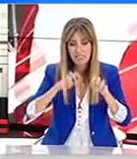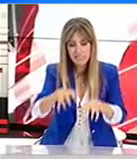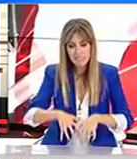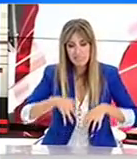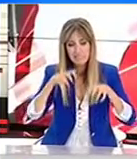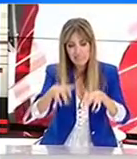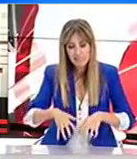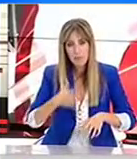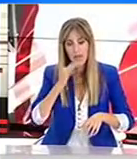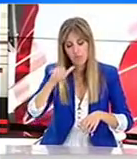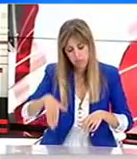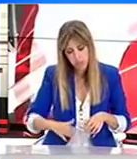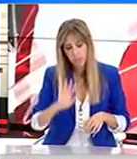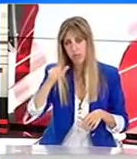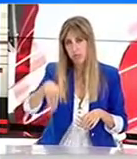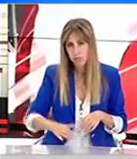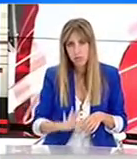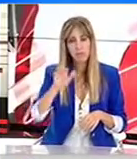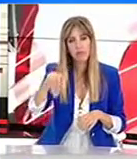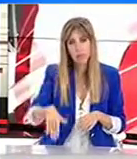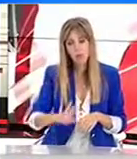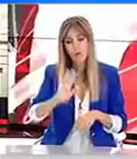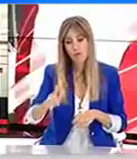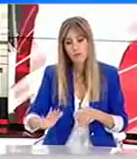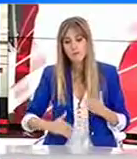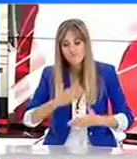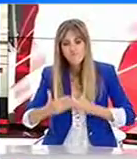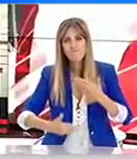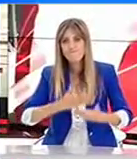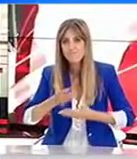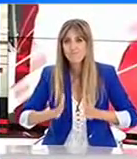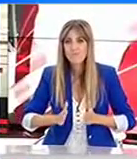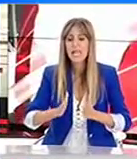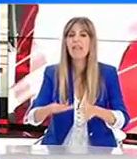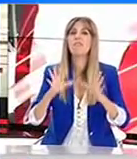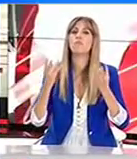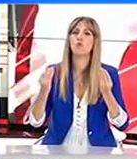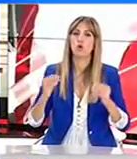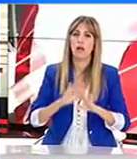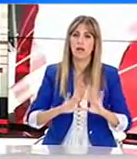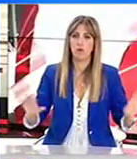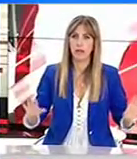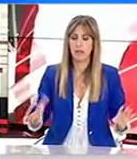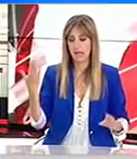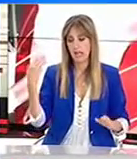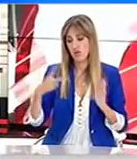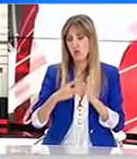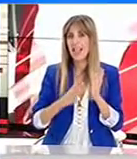Με την έννοια ότι δεν εξαιρέθηκε από την Σύμβαση Παραχώρησης Ολυμπίας Οδού το 2013.